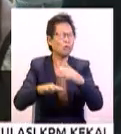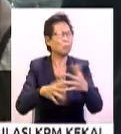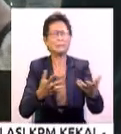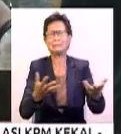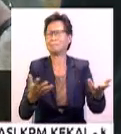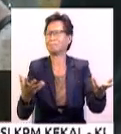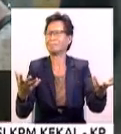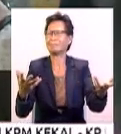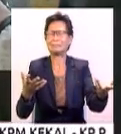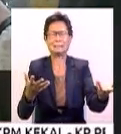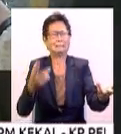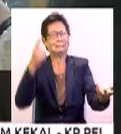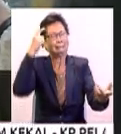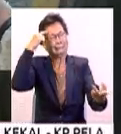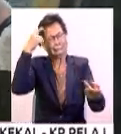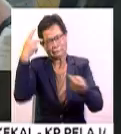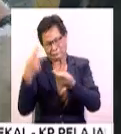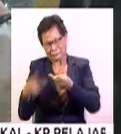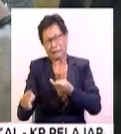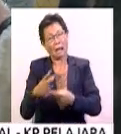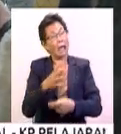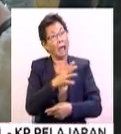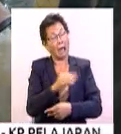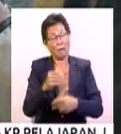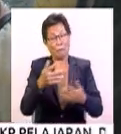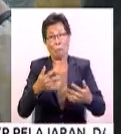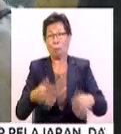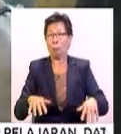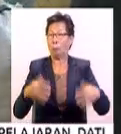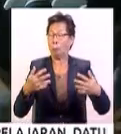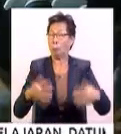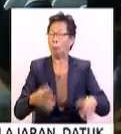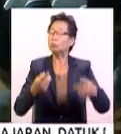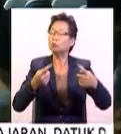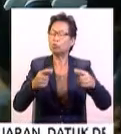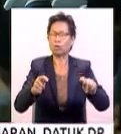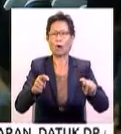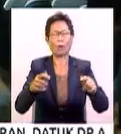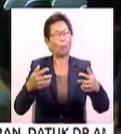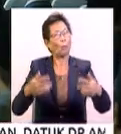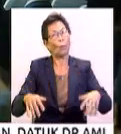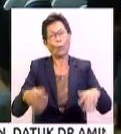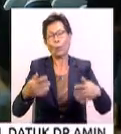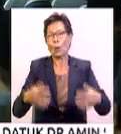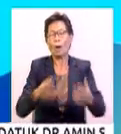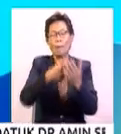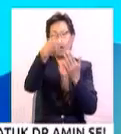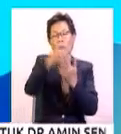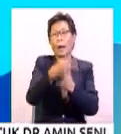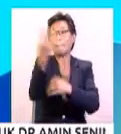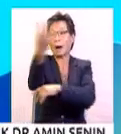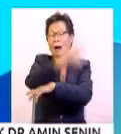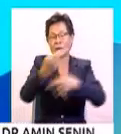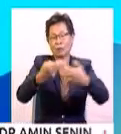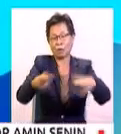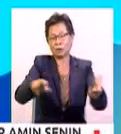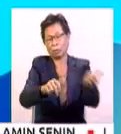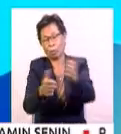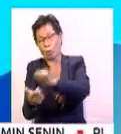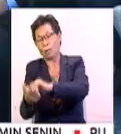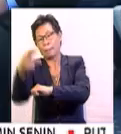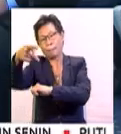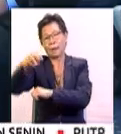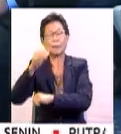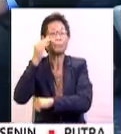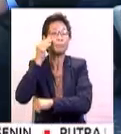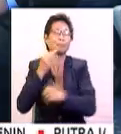so unrealistic and it's very fantastic to try, interesting. Program 4 hari itu dirasmikan yang Perdana